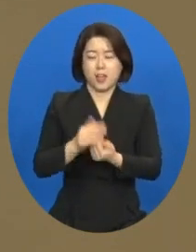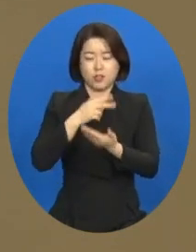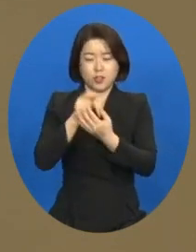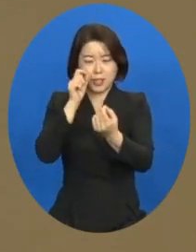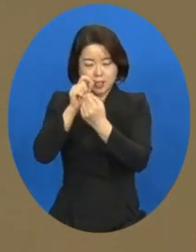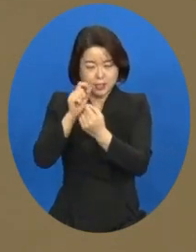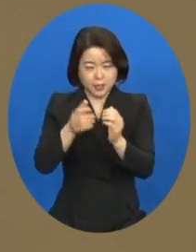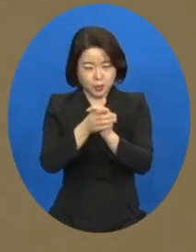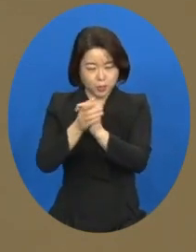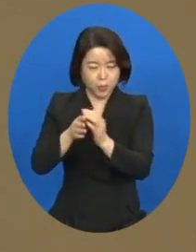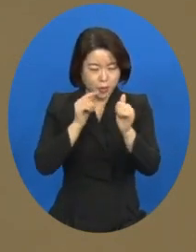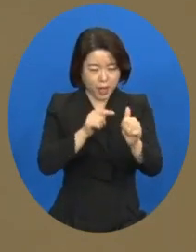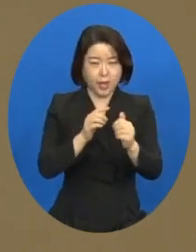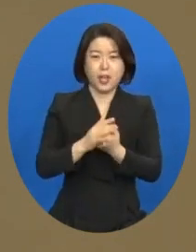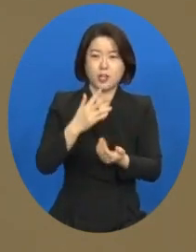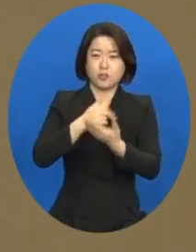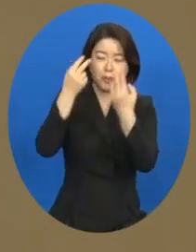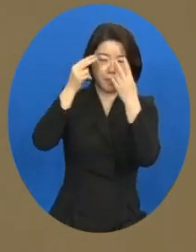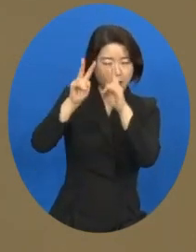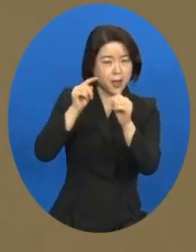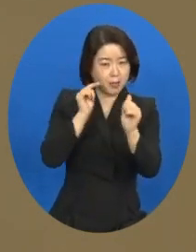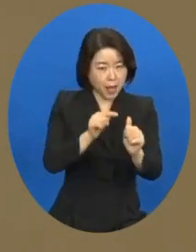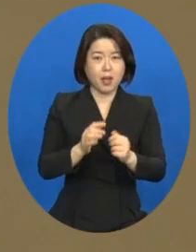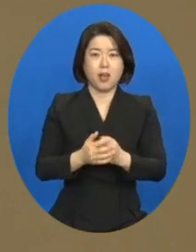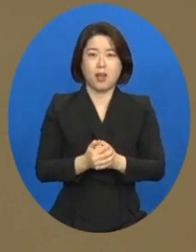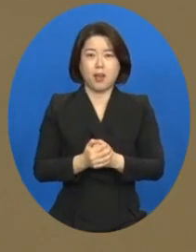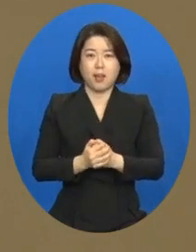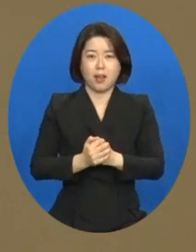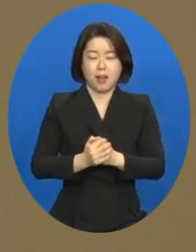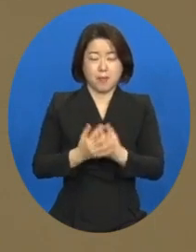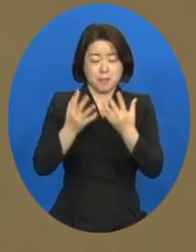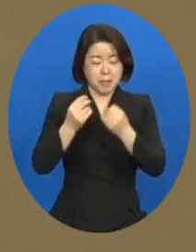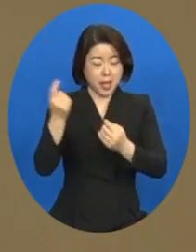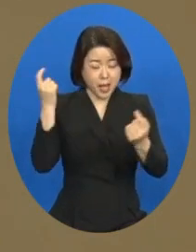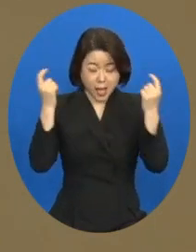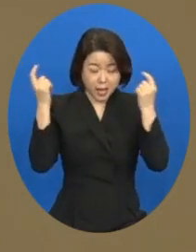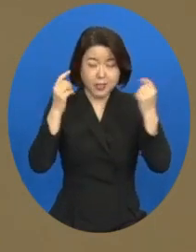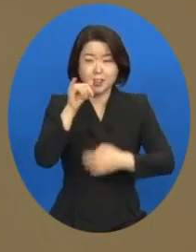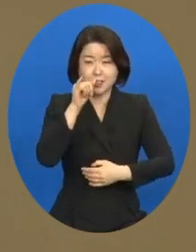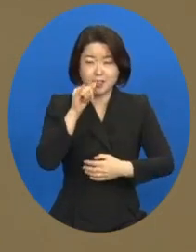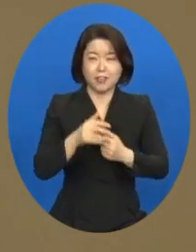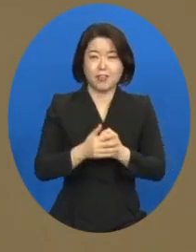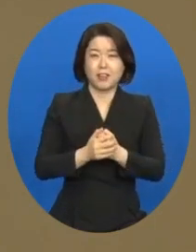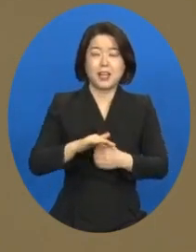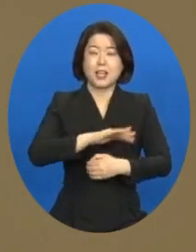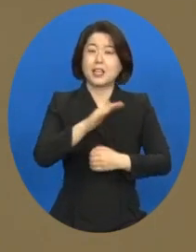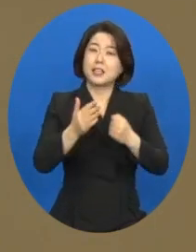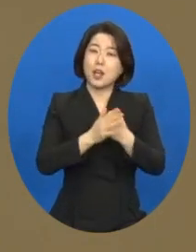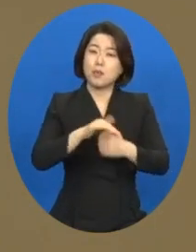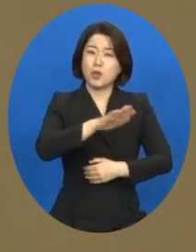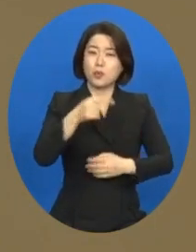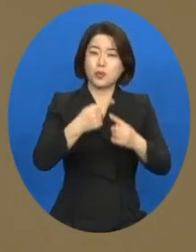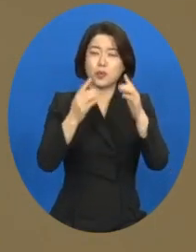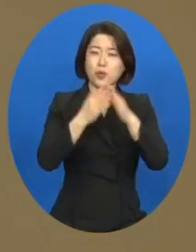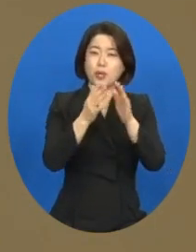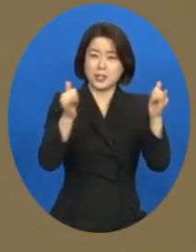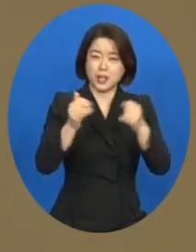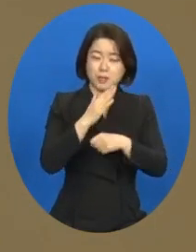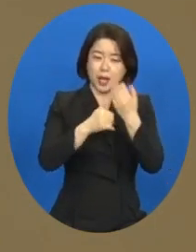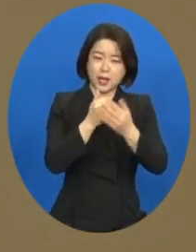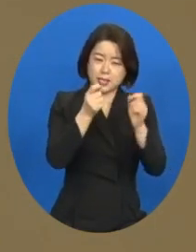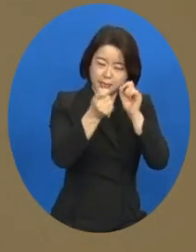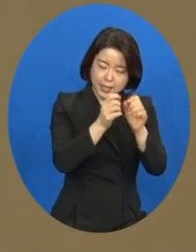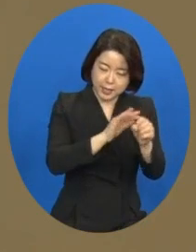친밀히 동행하십시오, 주님을 바라보고 사십시오. 그래서 우리 교회 교인들에게는 하나님을 가까이 하라,